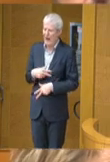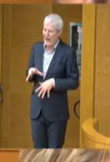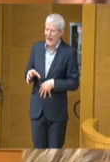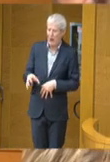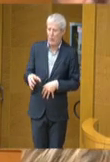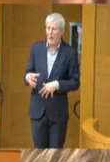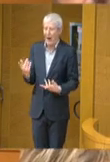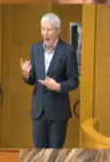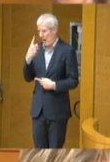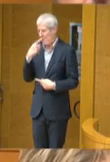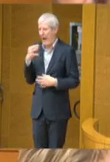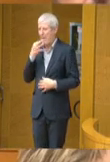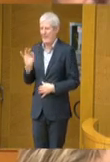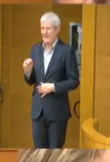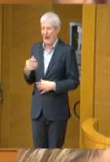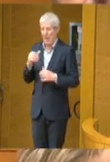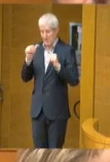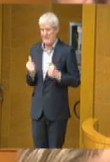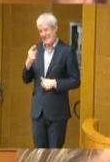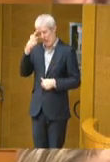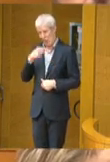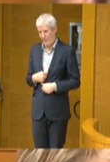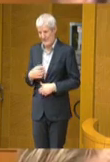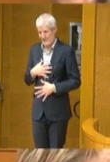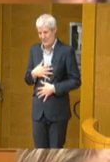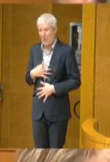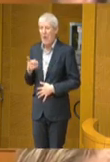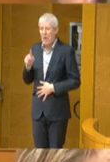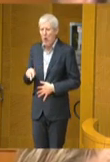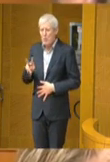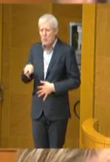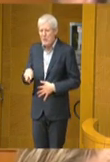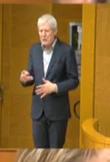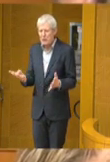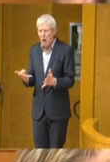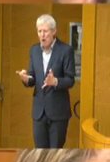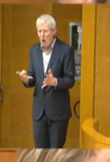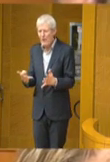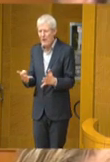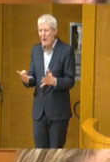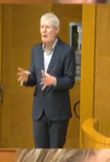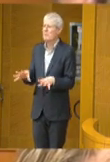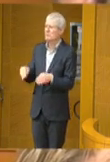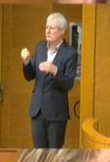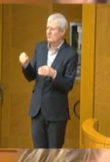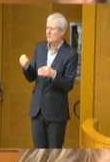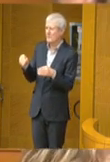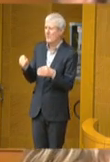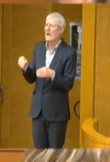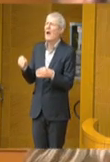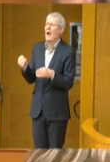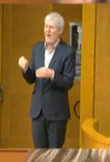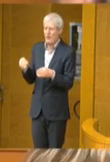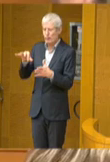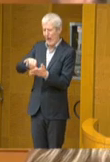prima tappa miliare. Successivamente, nel 2019, veniva istituito il Centro Veterani della Difesa,